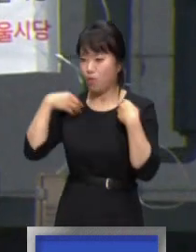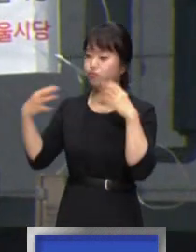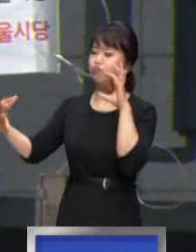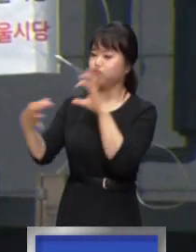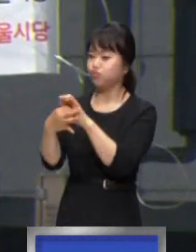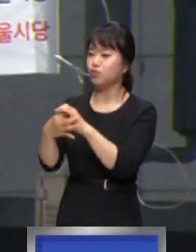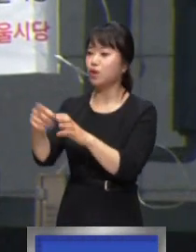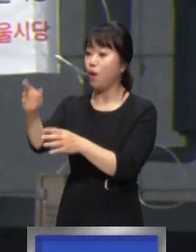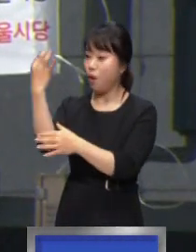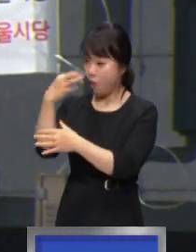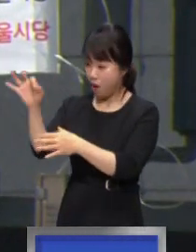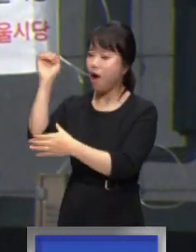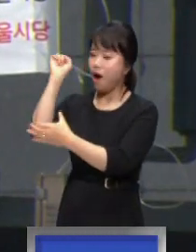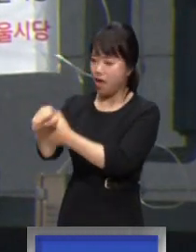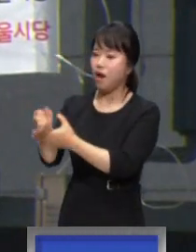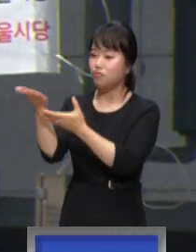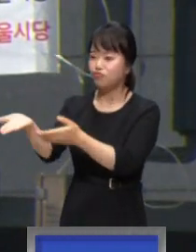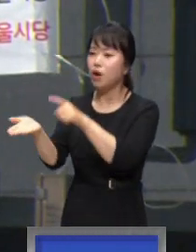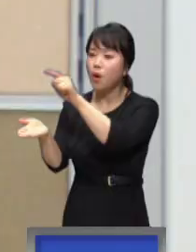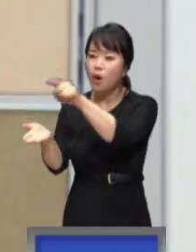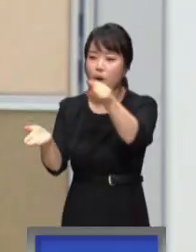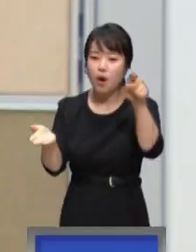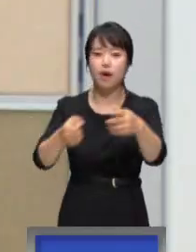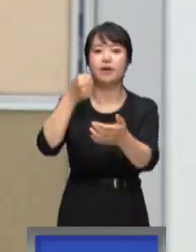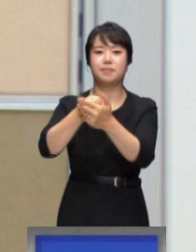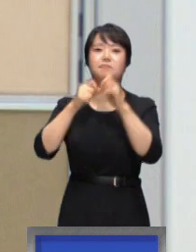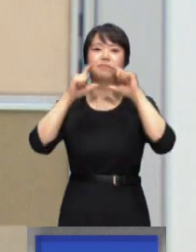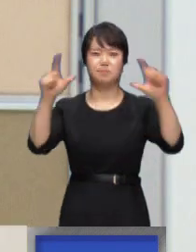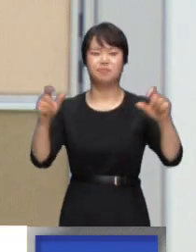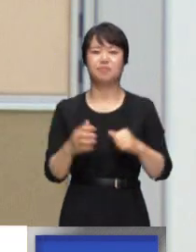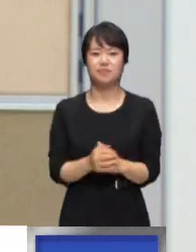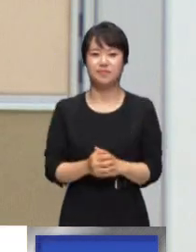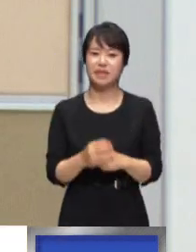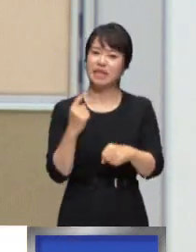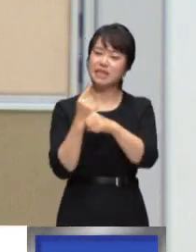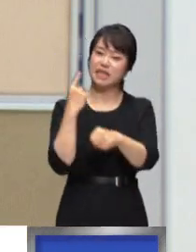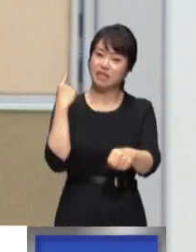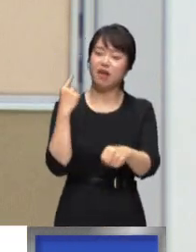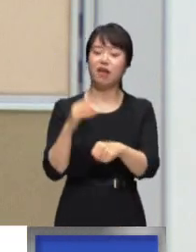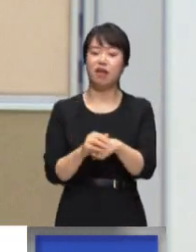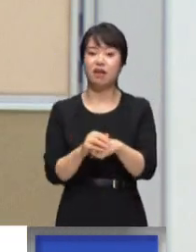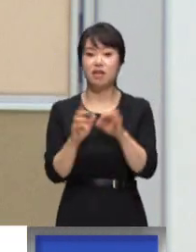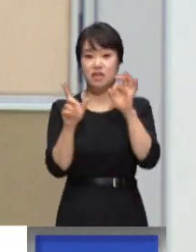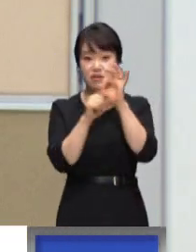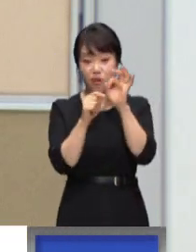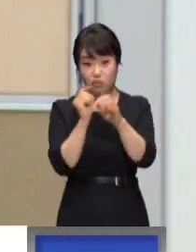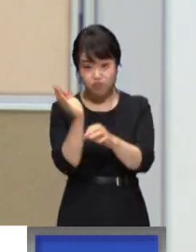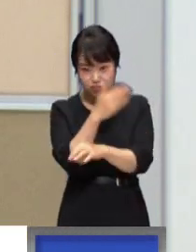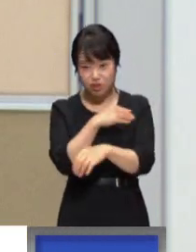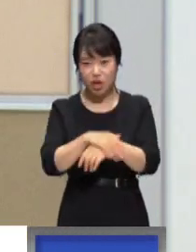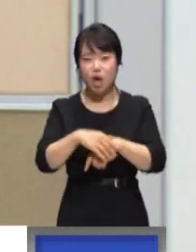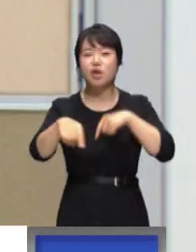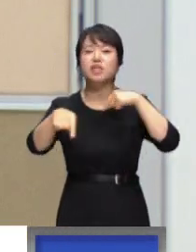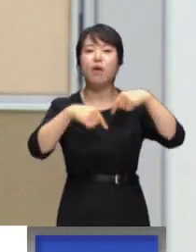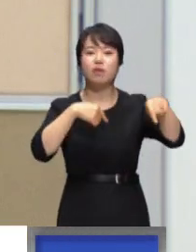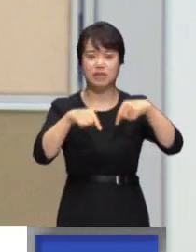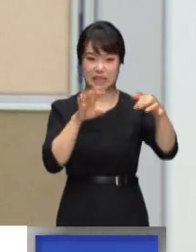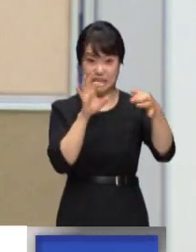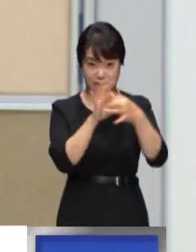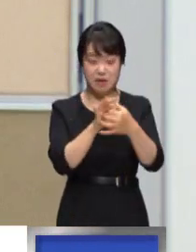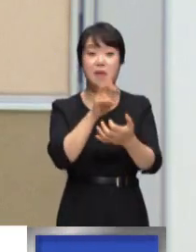지정 게시대를 운영한다는 입장입니다. 사실 이제 작년 뭐 10월부터 이제 정치 현수막이 이제